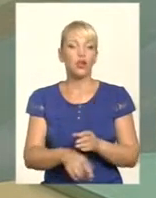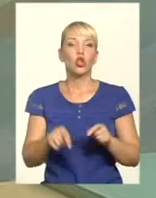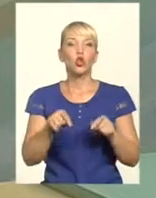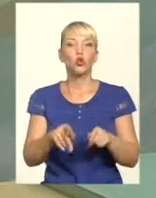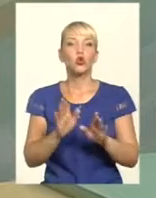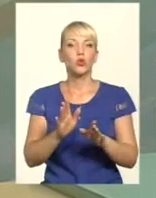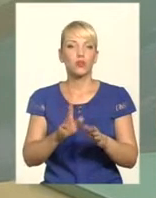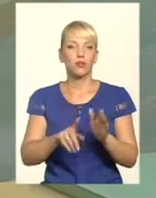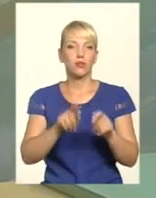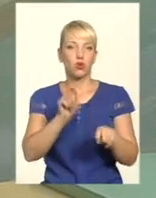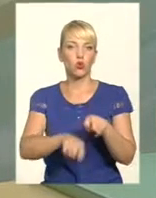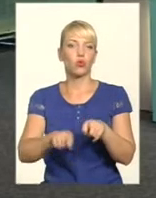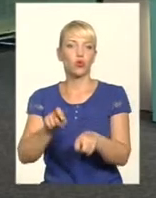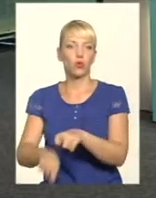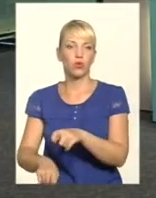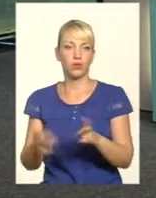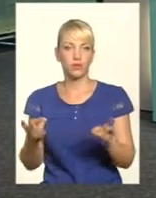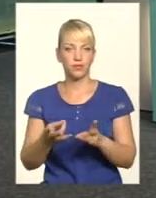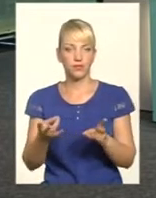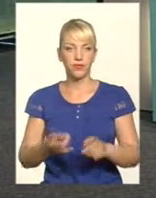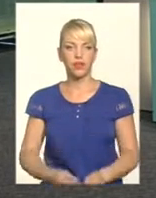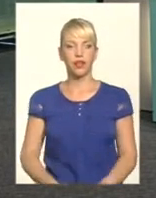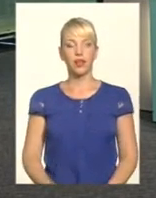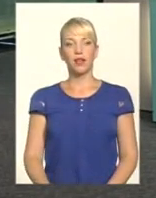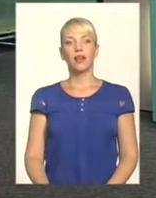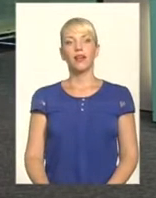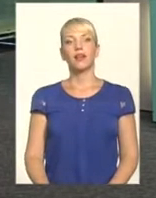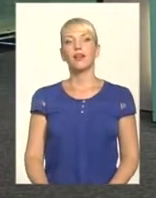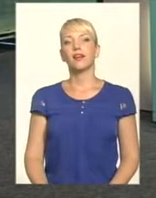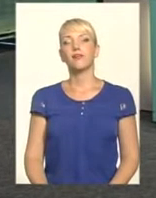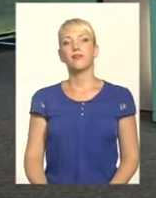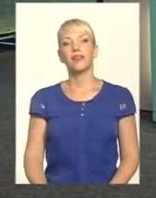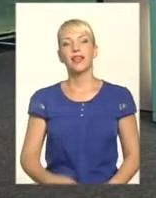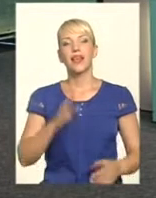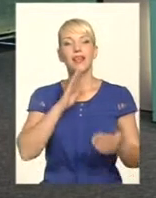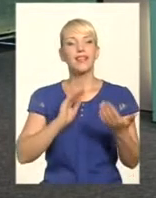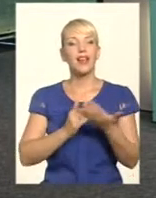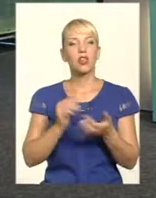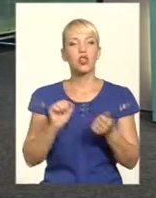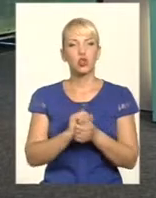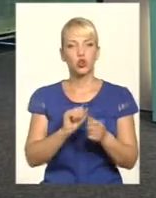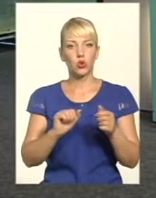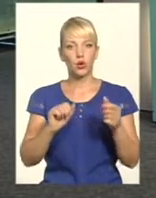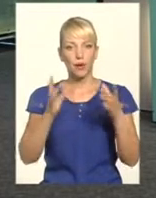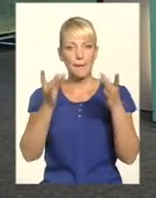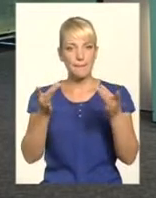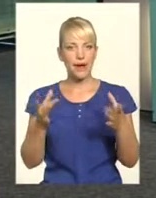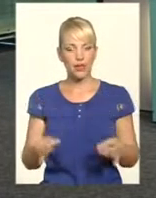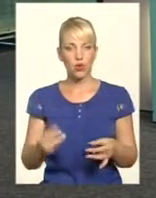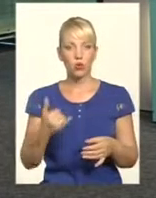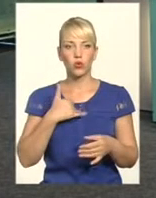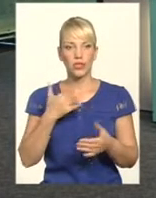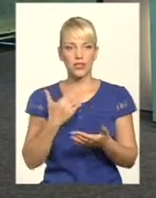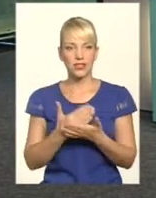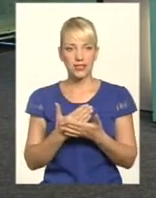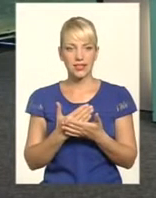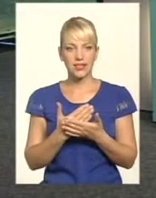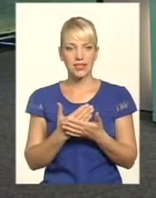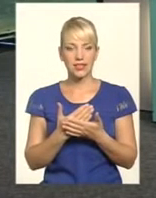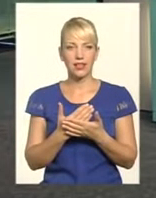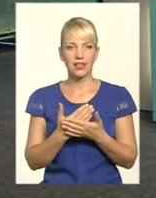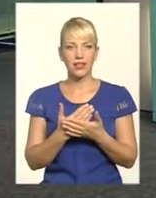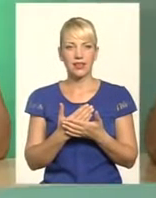і буде все нормально. Що необхідно? Якщо можна, стосовно якості сухпаю, можу сказати на прикладі. В нас там є якості психологічної розгрузки